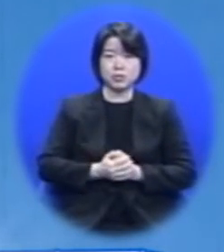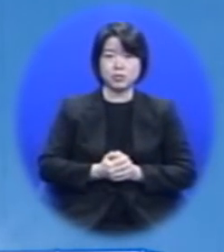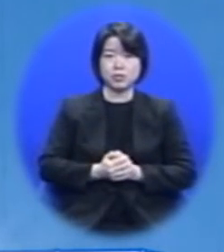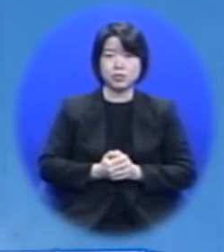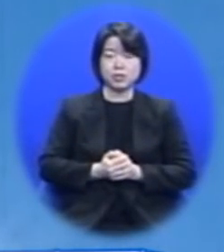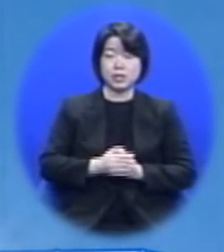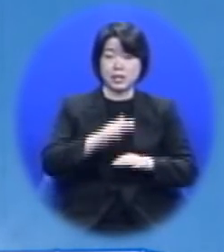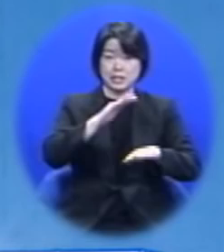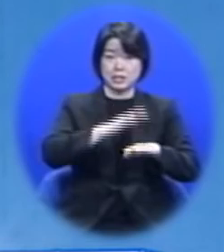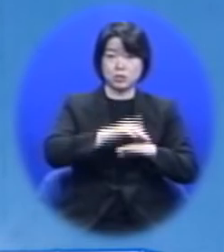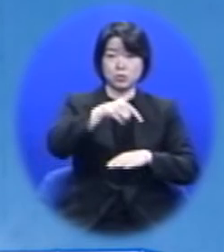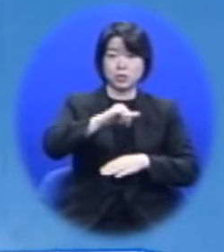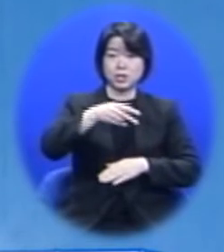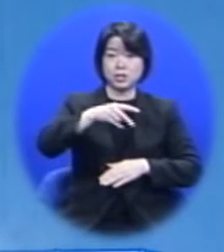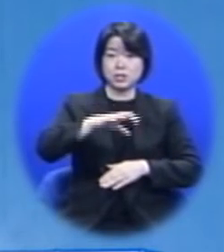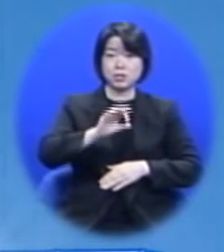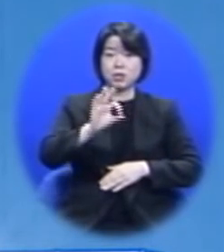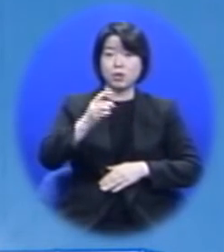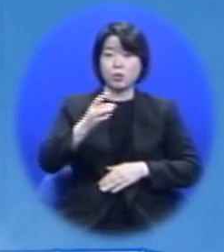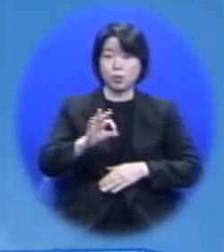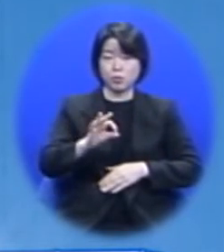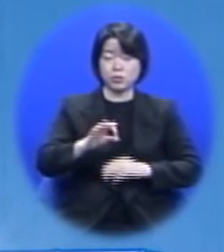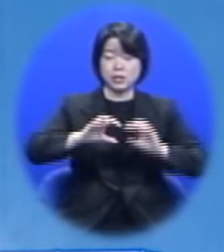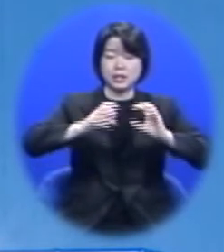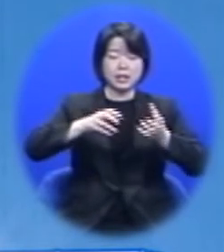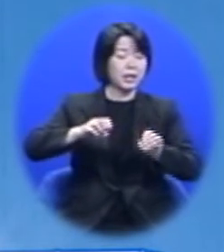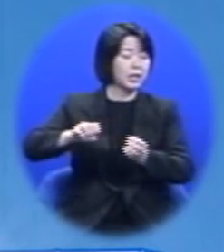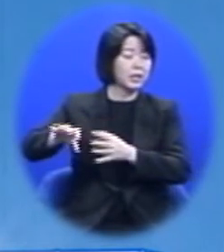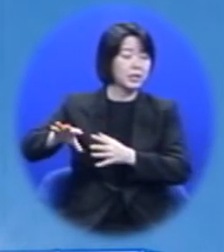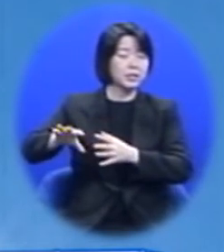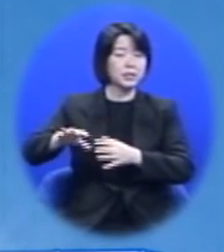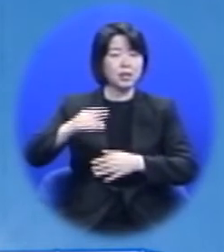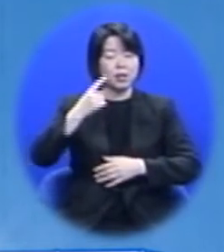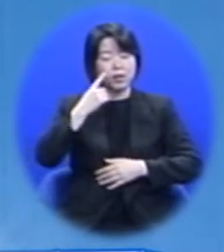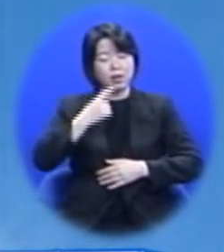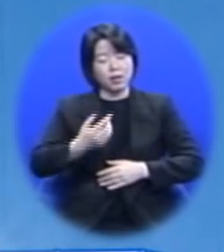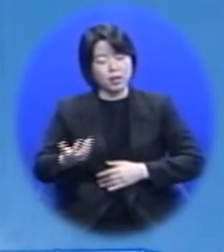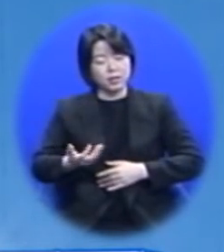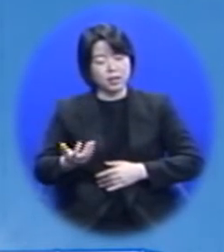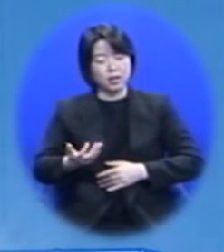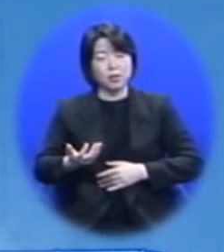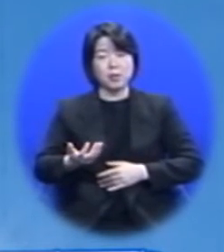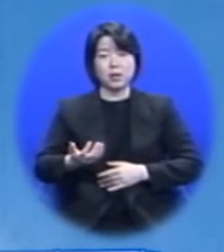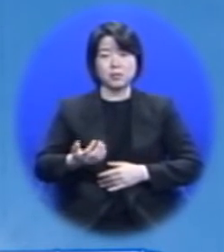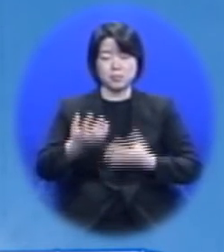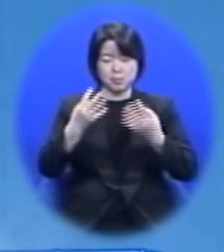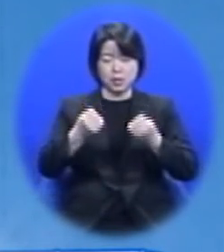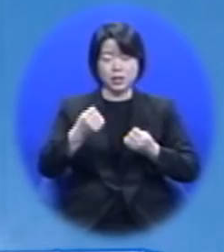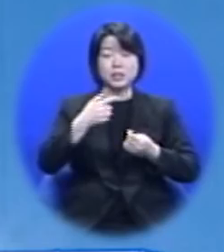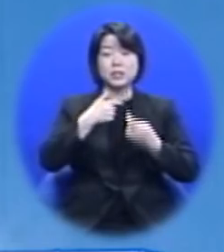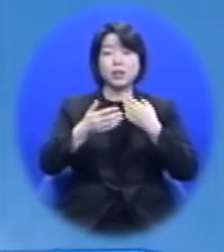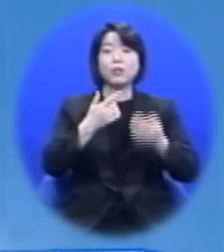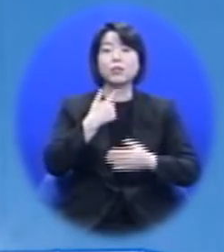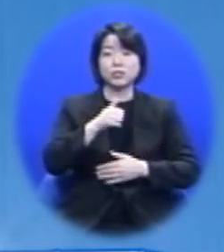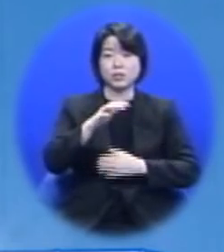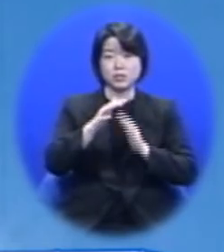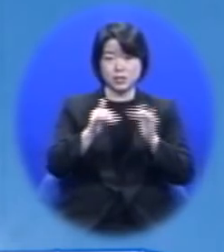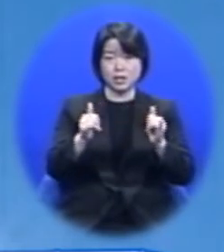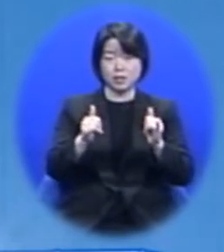송기정 옹은 진짜 나라 잃은 서름을 톡톡히 겪어본 분이죠. 그런